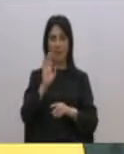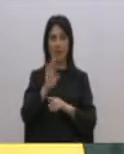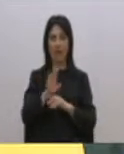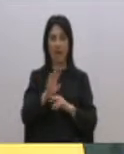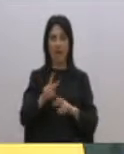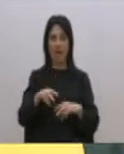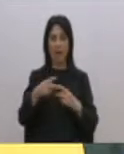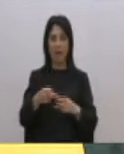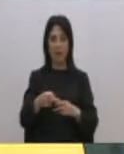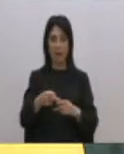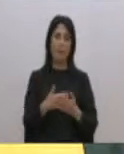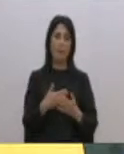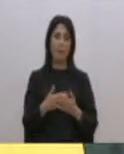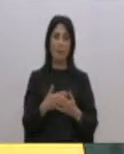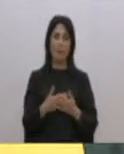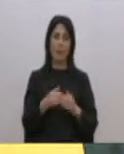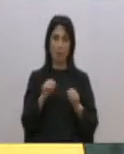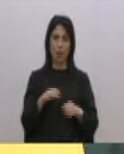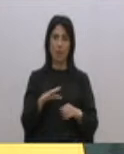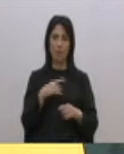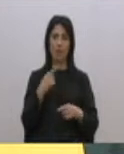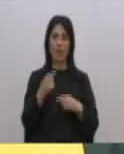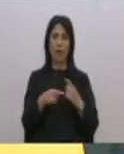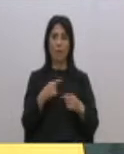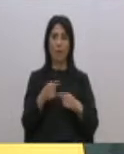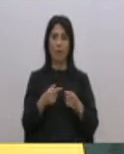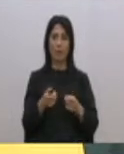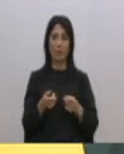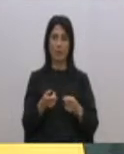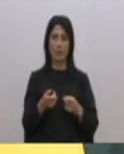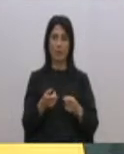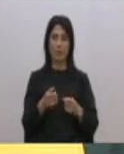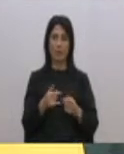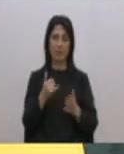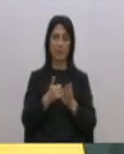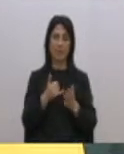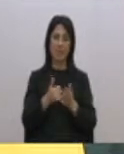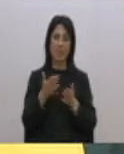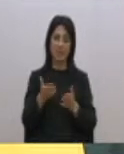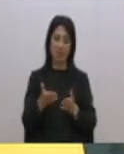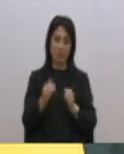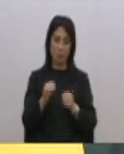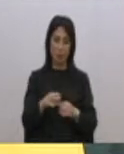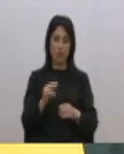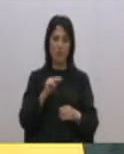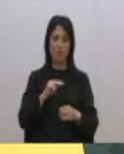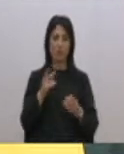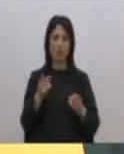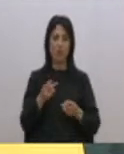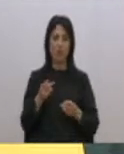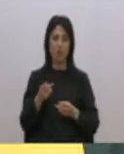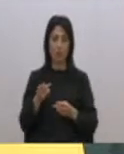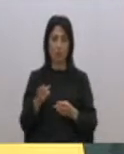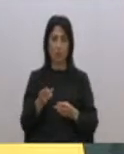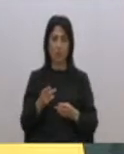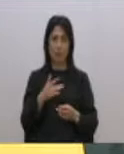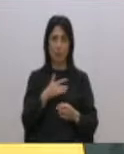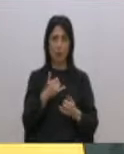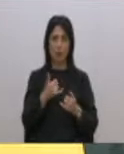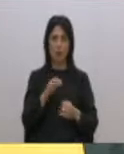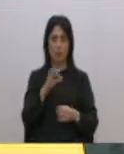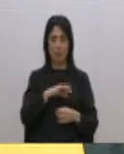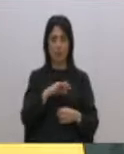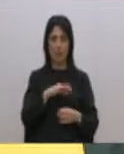განკარგულებაში შეიძლება იყოს ლაპარაკი საწვავით უზრუნველყოფაზე, მაშინ როცა სამსახურებრივი საჭიროებისთვის მოსამსახურე